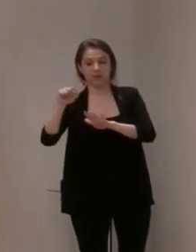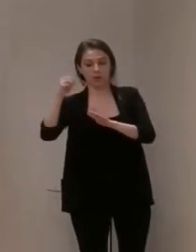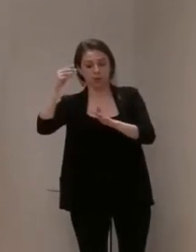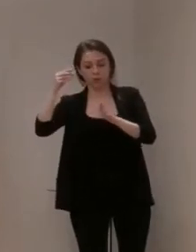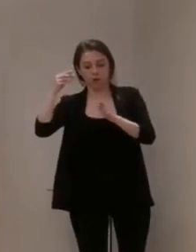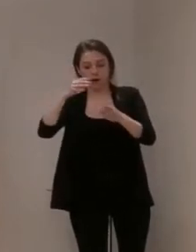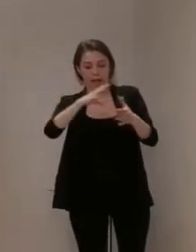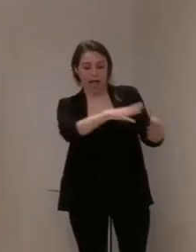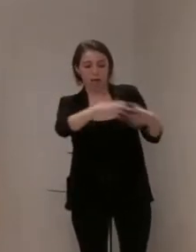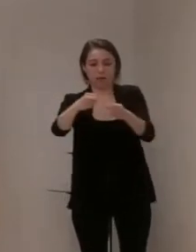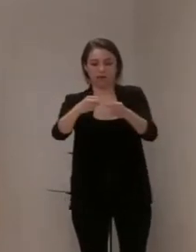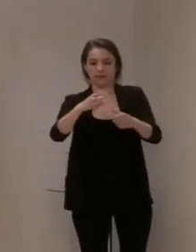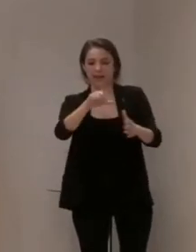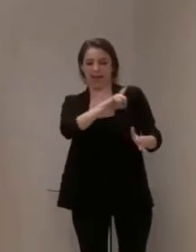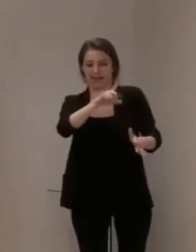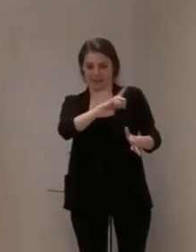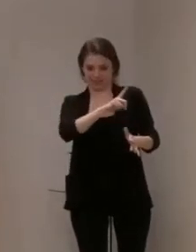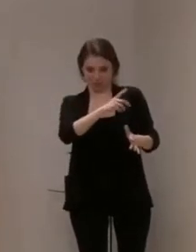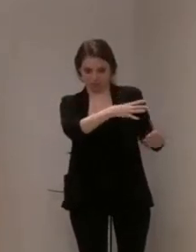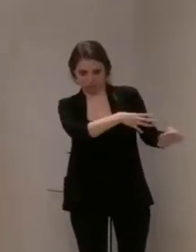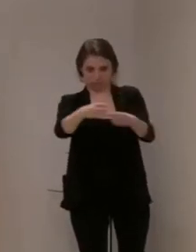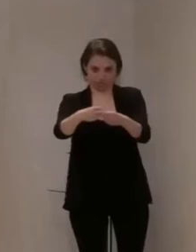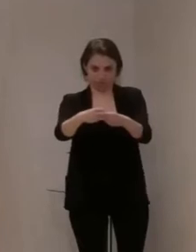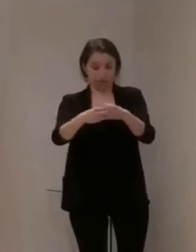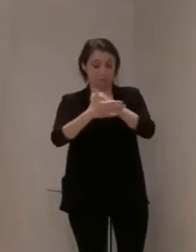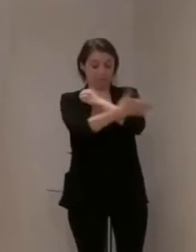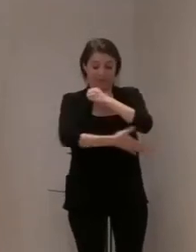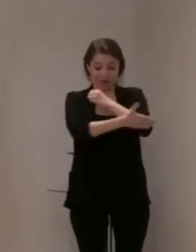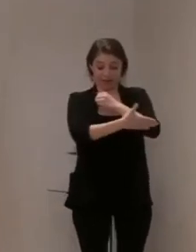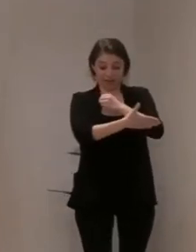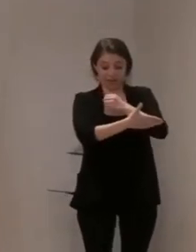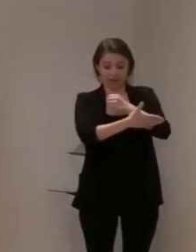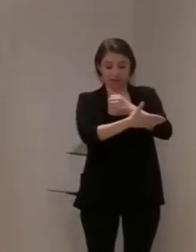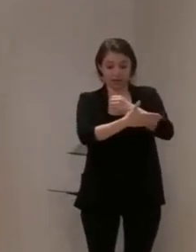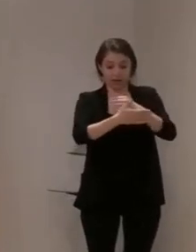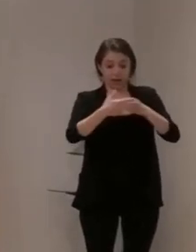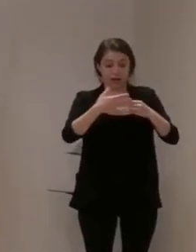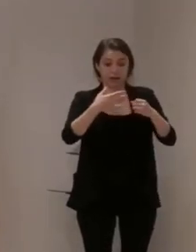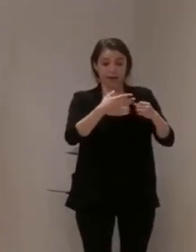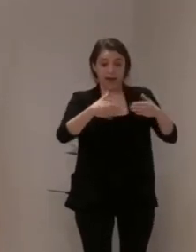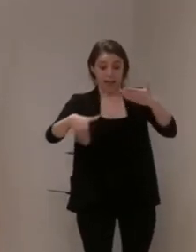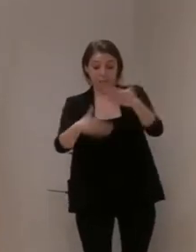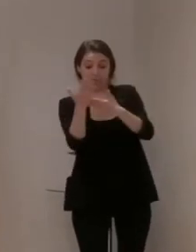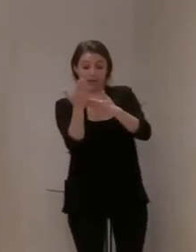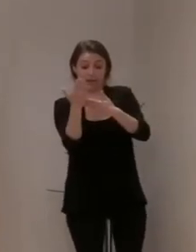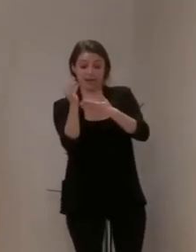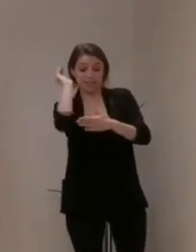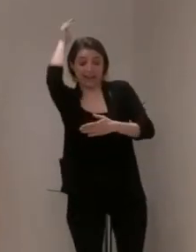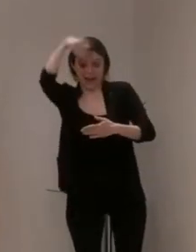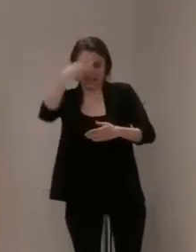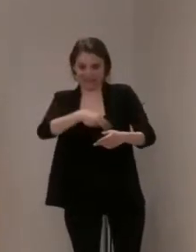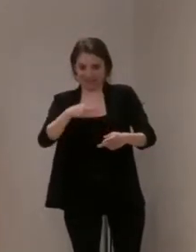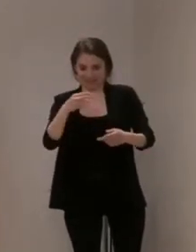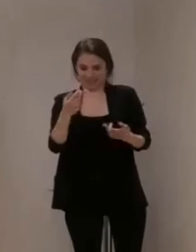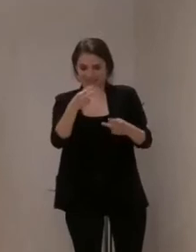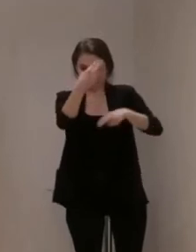l'exèrcit sublevat. O sigui, Via Laietana és de la Generalitat Republicana. És des